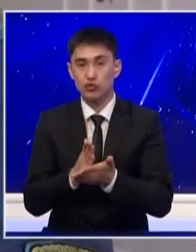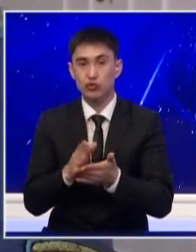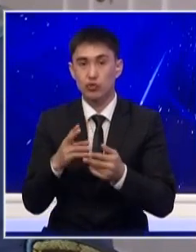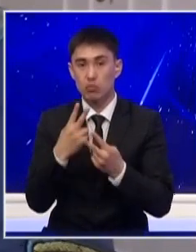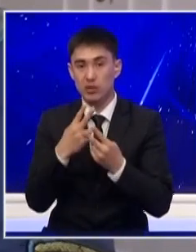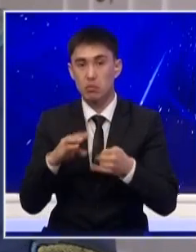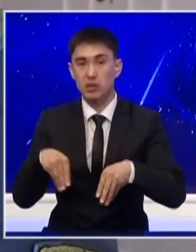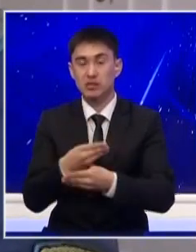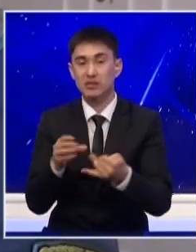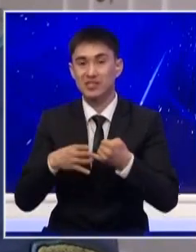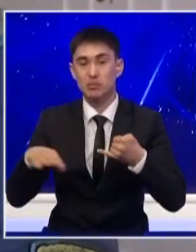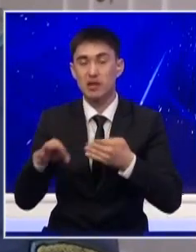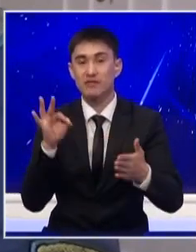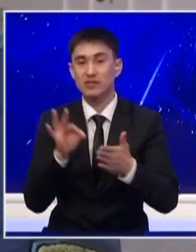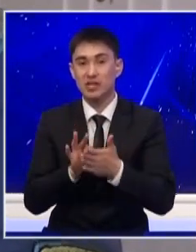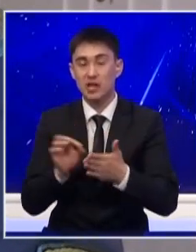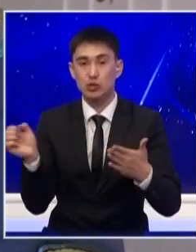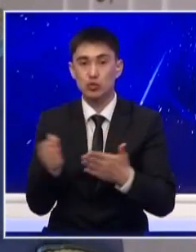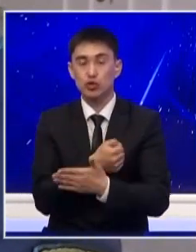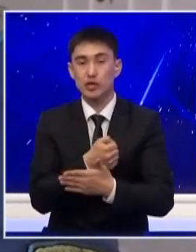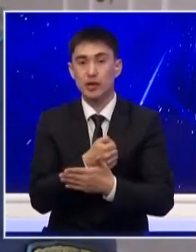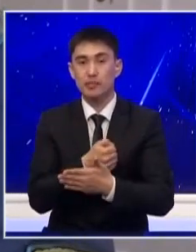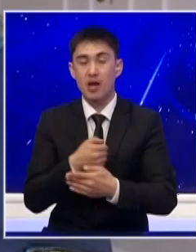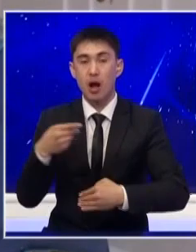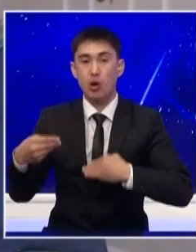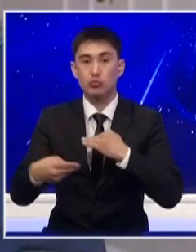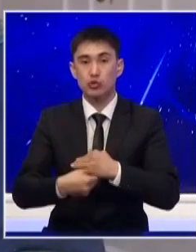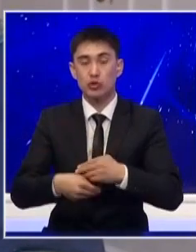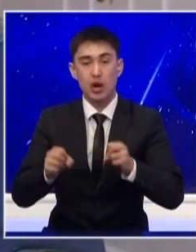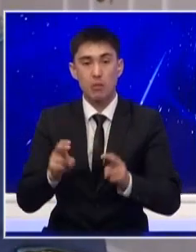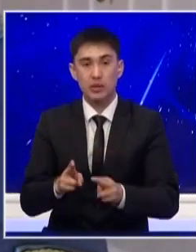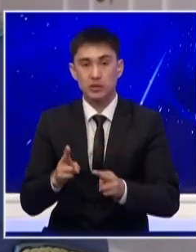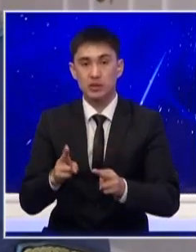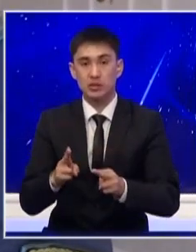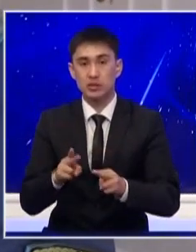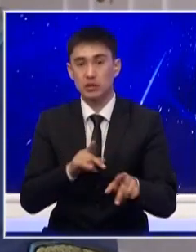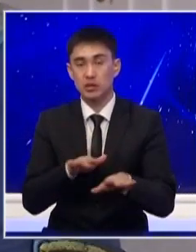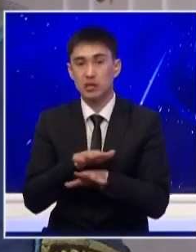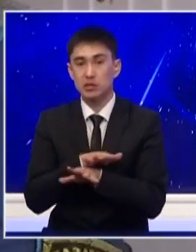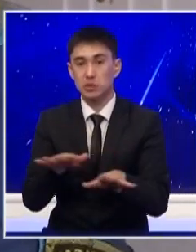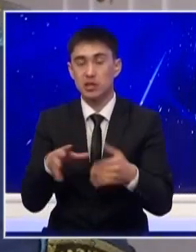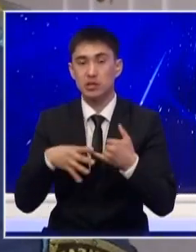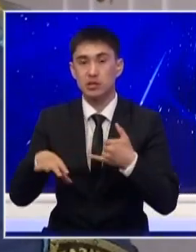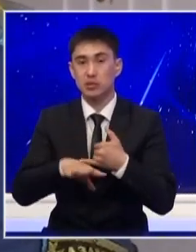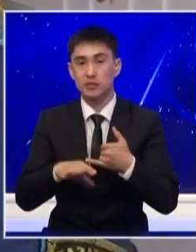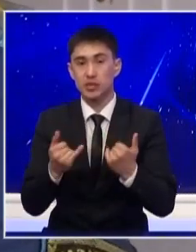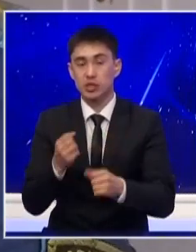земель в целях исключения коррупционных рисков, цифровизовать процесс ее распределения.